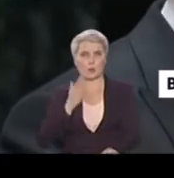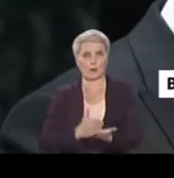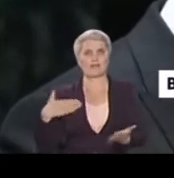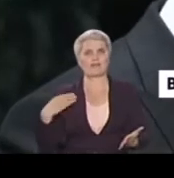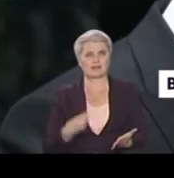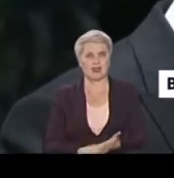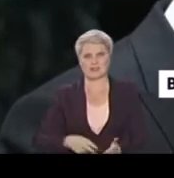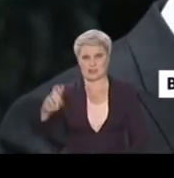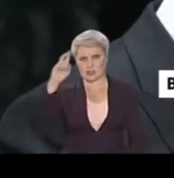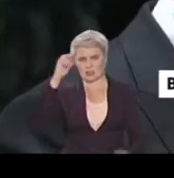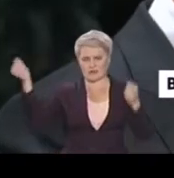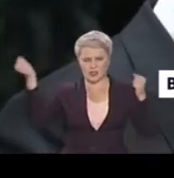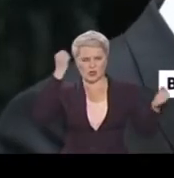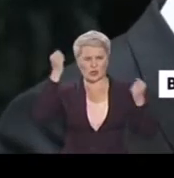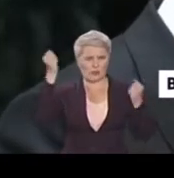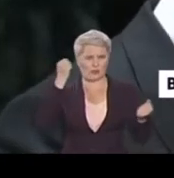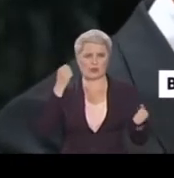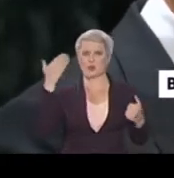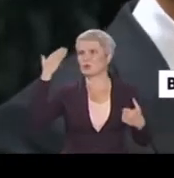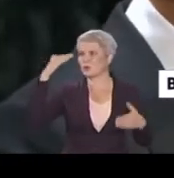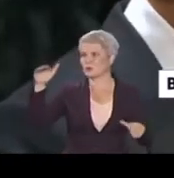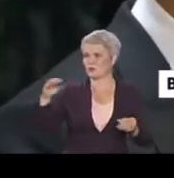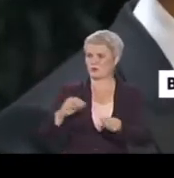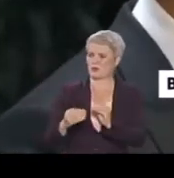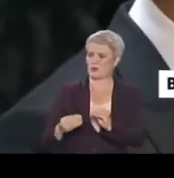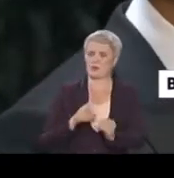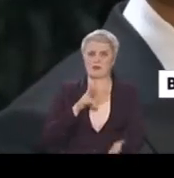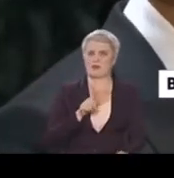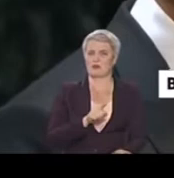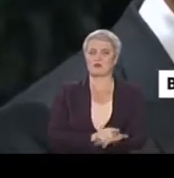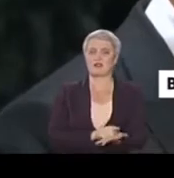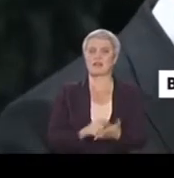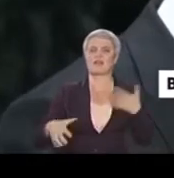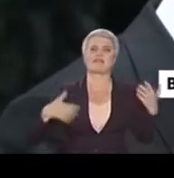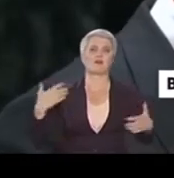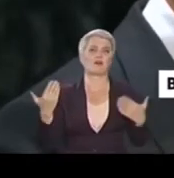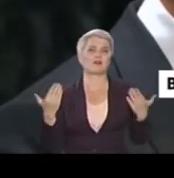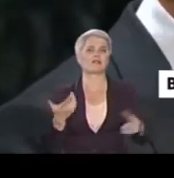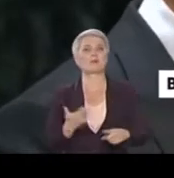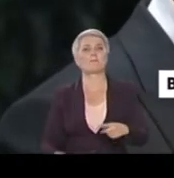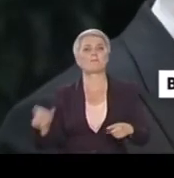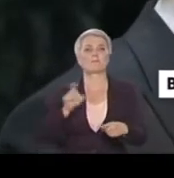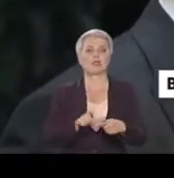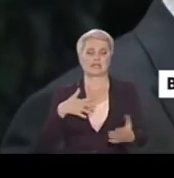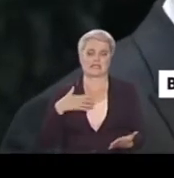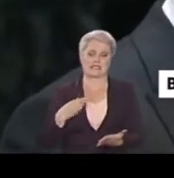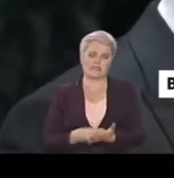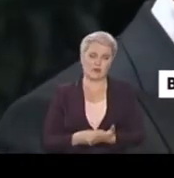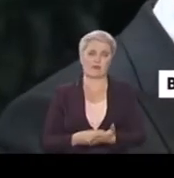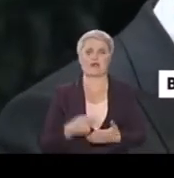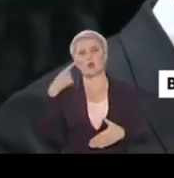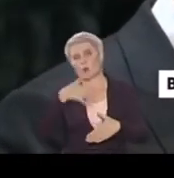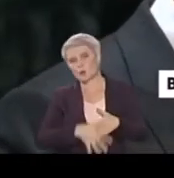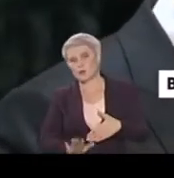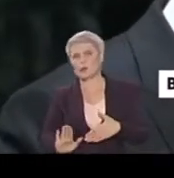власний державний клопіт. І чужі проблеми не повинні хвилювати вас більше своїх власних. Я розумію, це